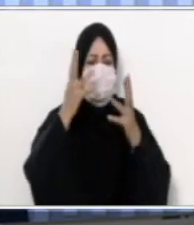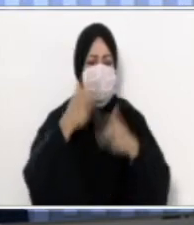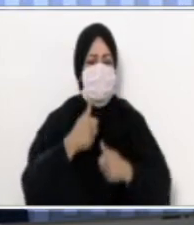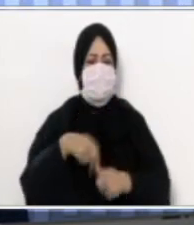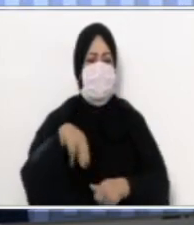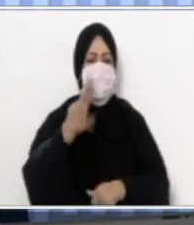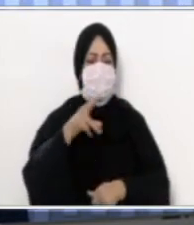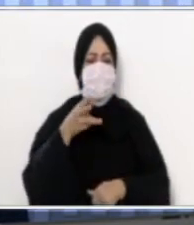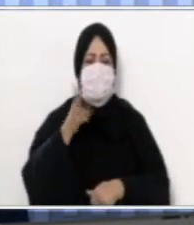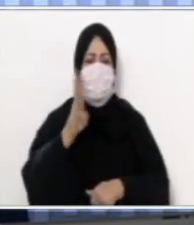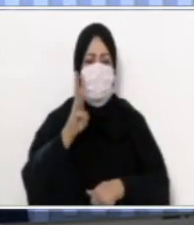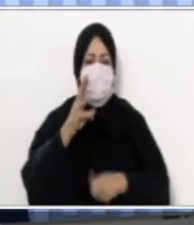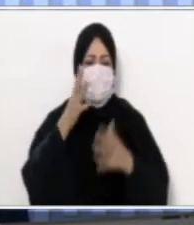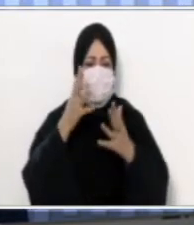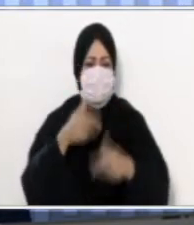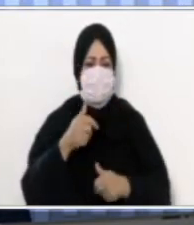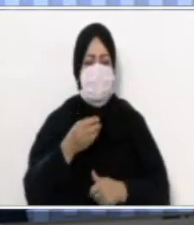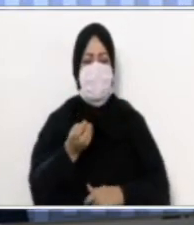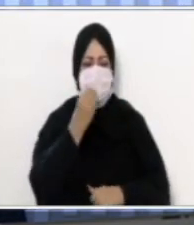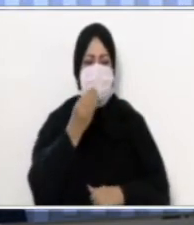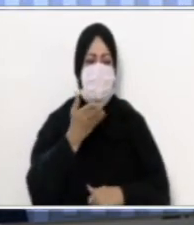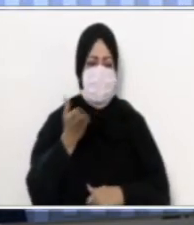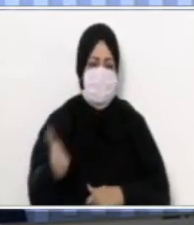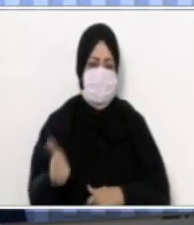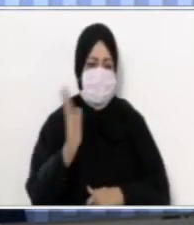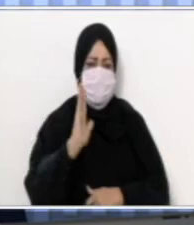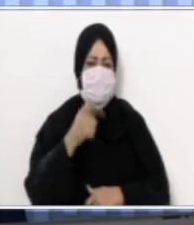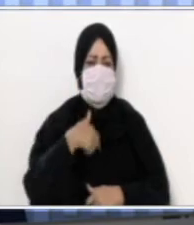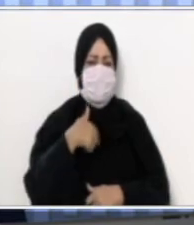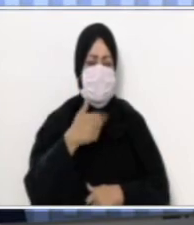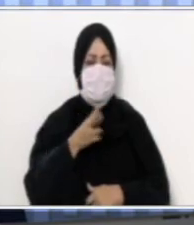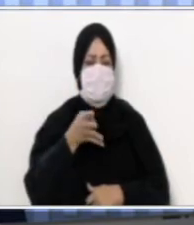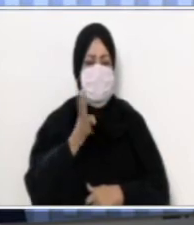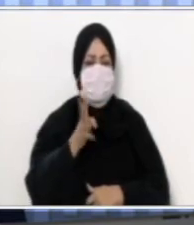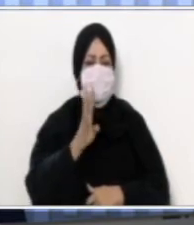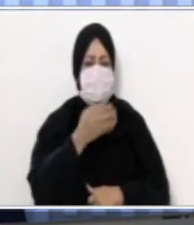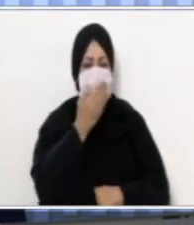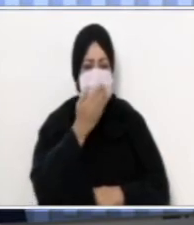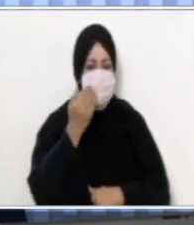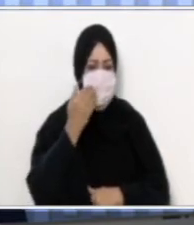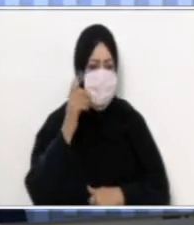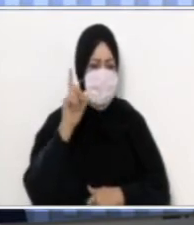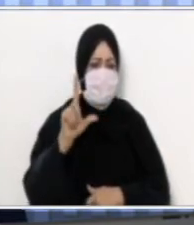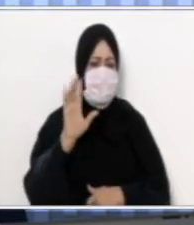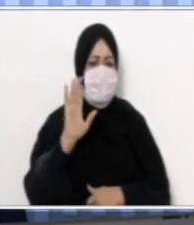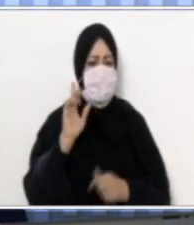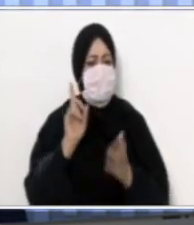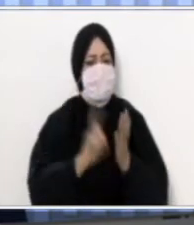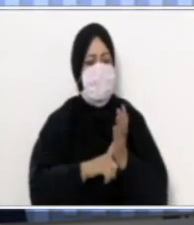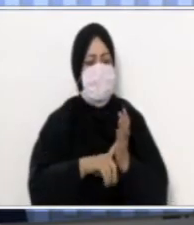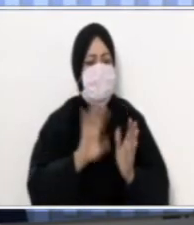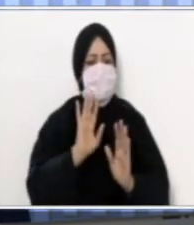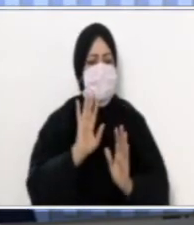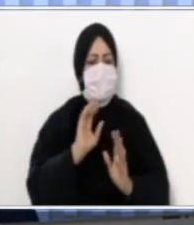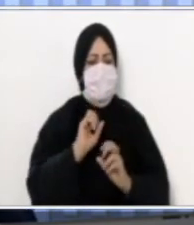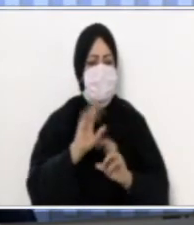الحقيقة خطأ ولا ينبغي إطلاقه. فالفتاوى الشرعية في الصوم والفطر